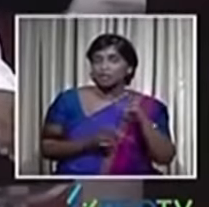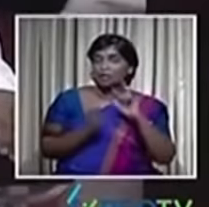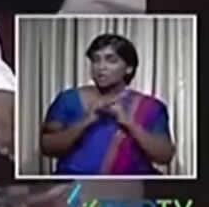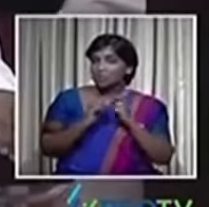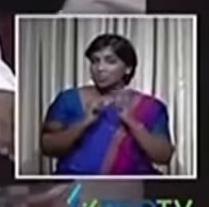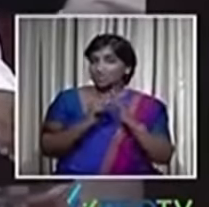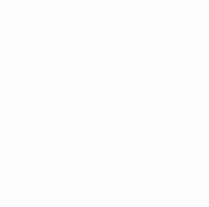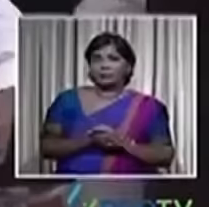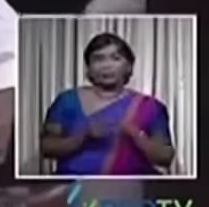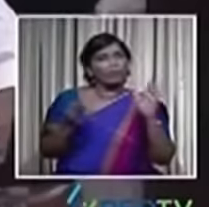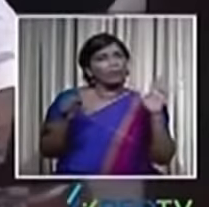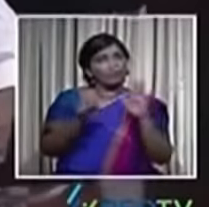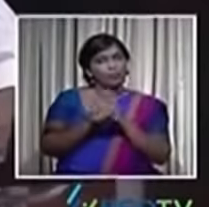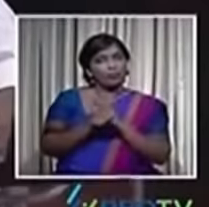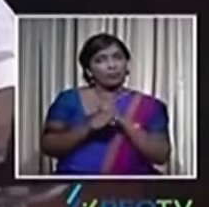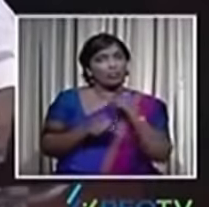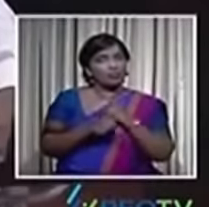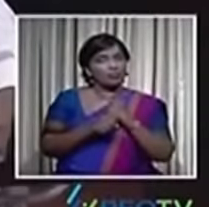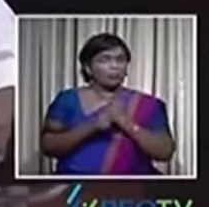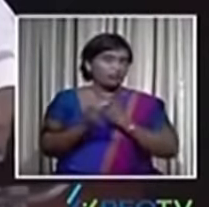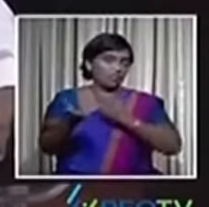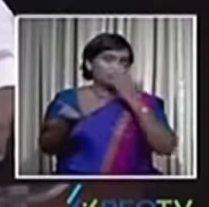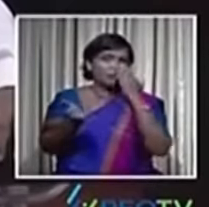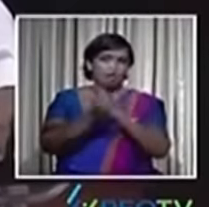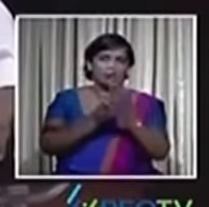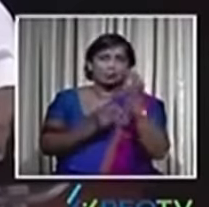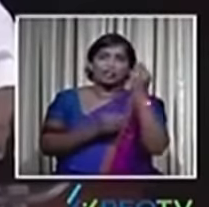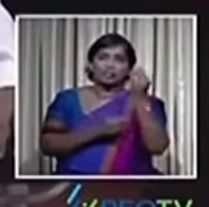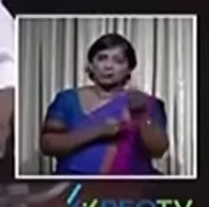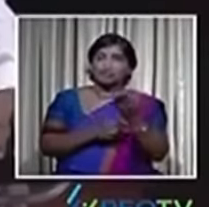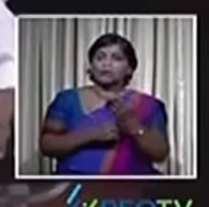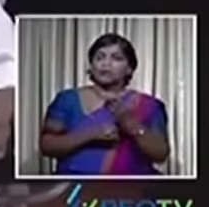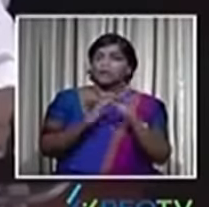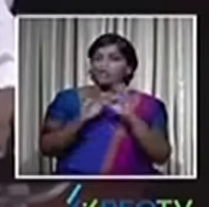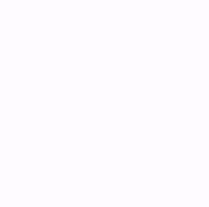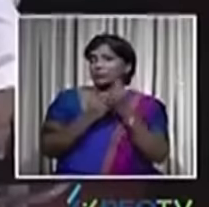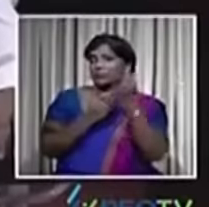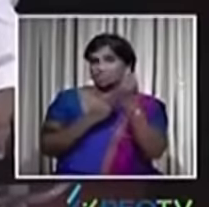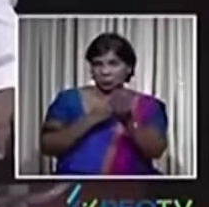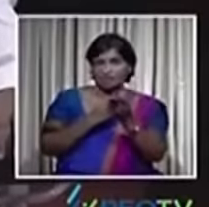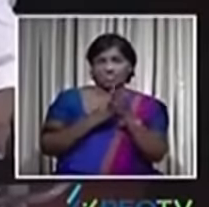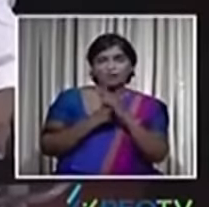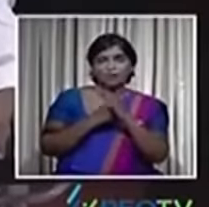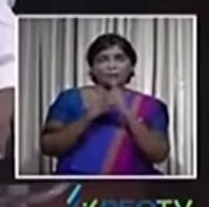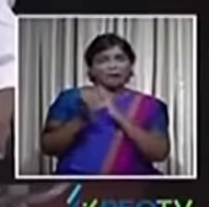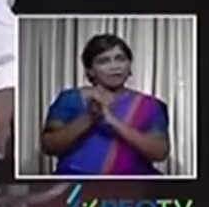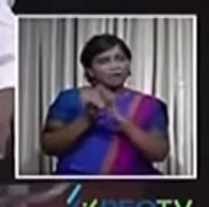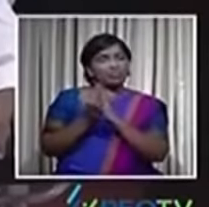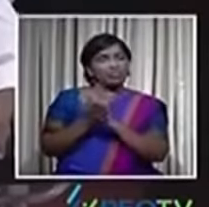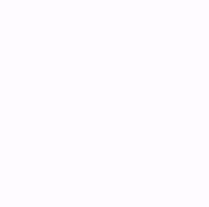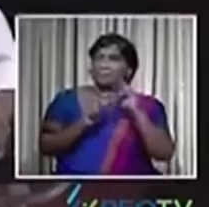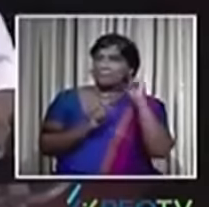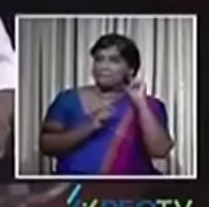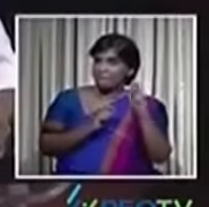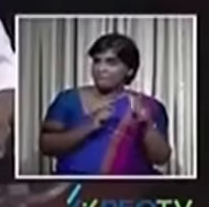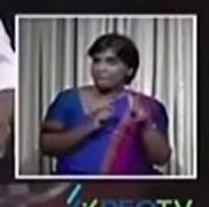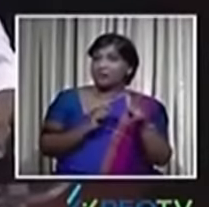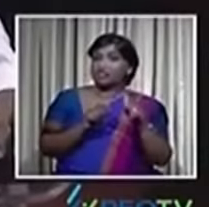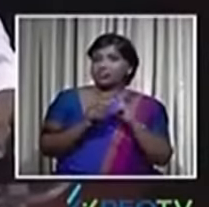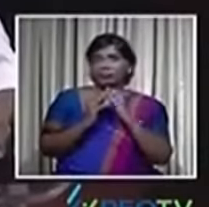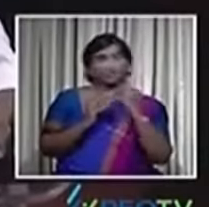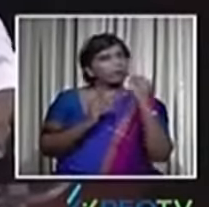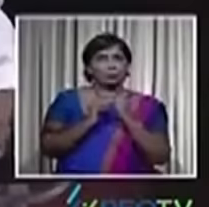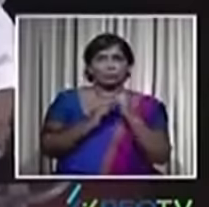மக்களுக்குமான நஷ்டஈடு இழப்பீட்டை அரசாங்கம் மத்தியஸ்தம் வகித்து உடனடியாக வழங்க நடவடிக்கை எடுக்க வேண்டும் என்று அரசாங்கத்திடம் கோரிக்கை